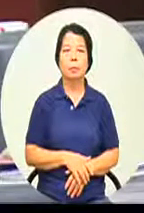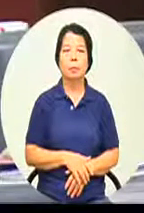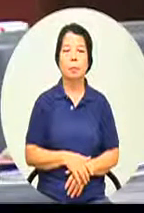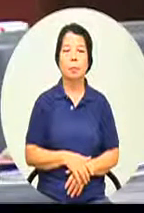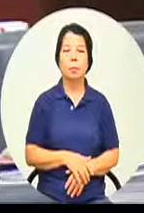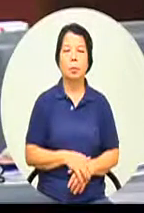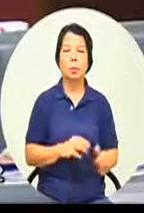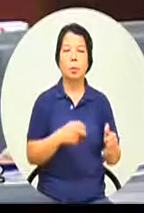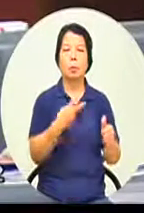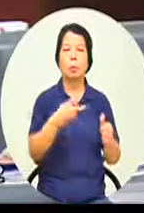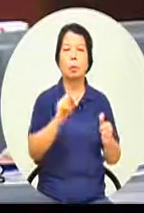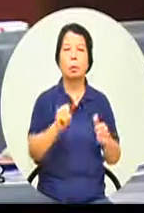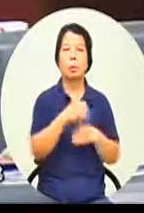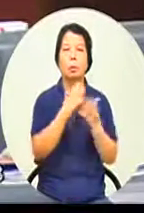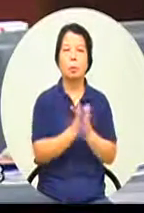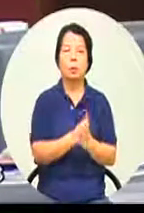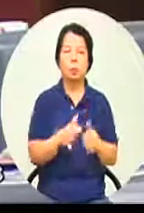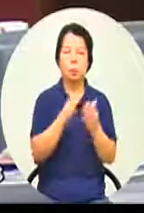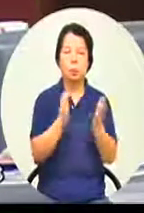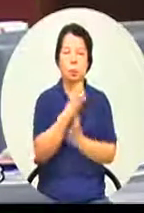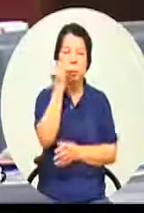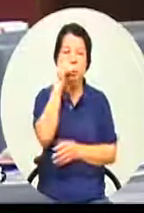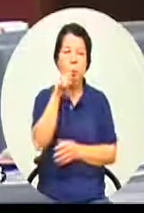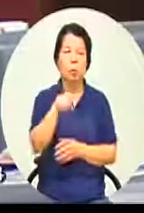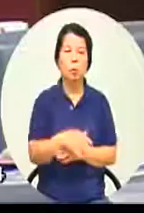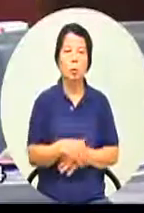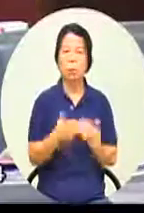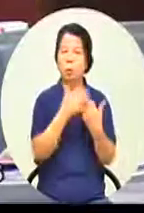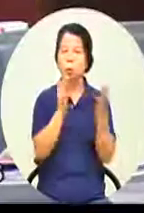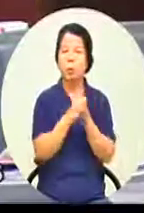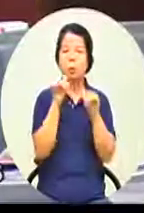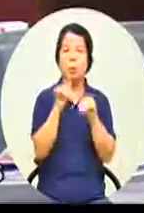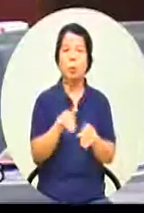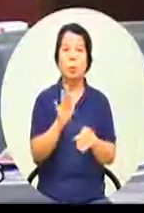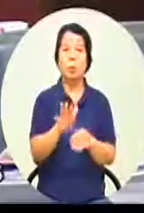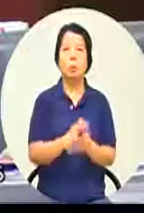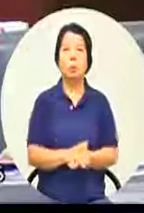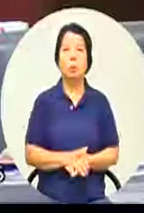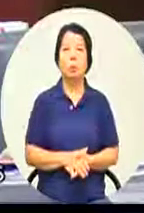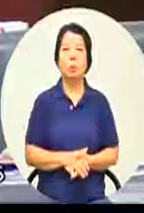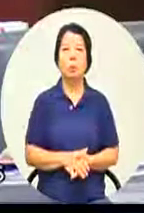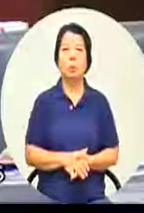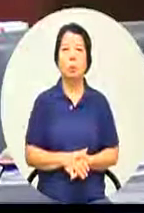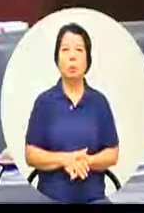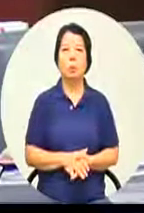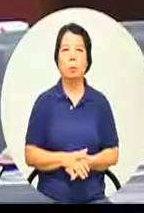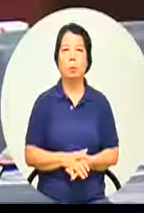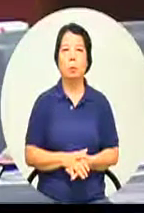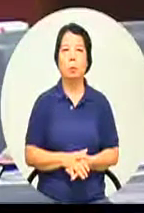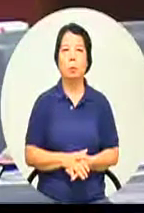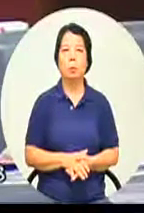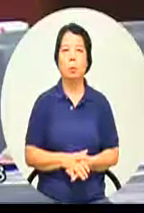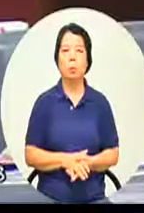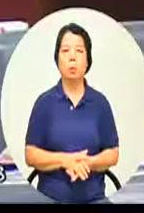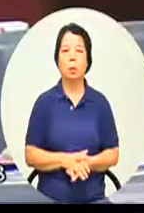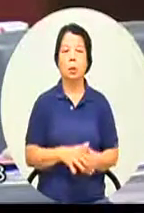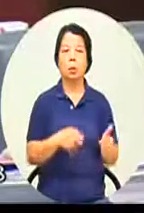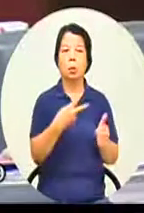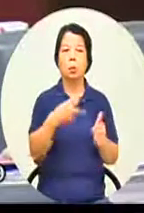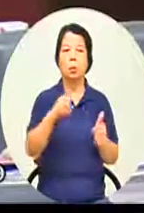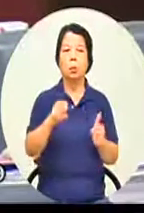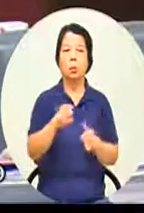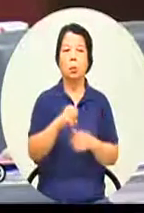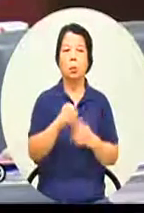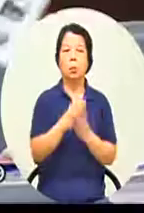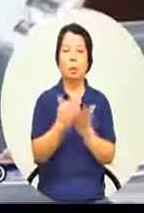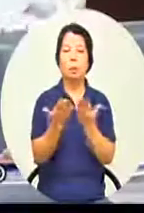520之前，事实上在这个整个观光的产业就已经有点微动了，有点稍微在改变。520又更明显。